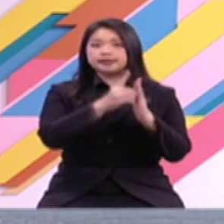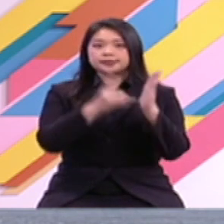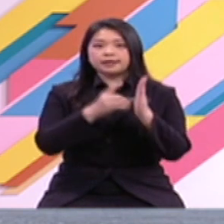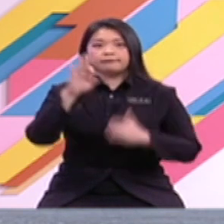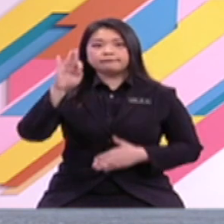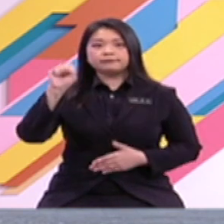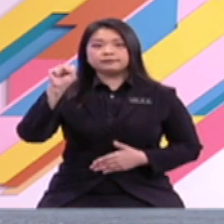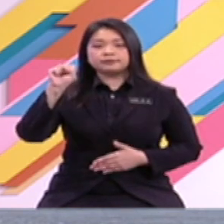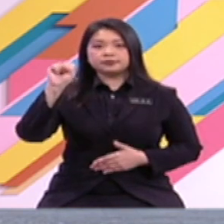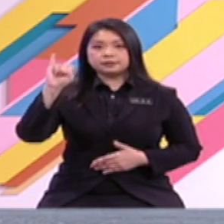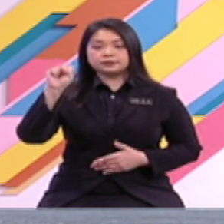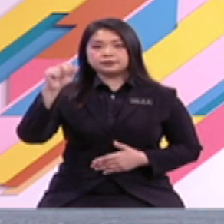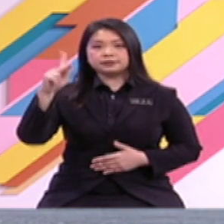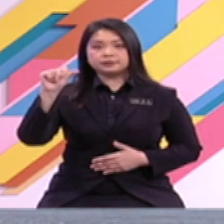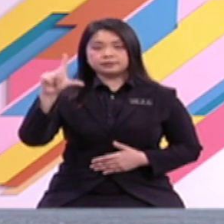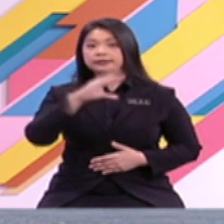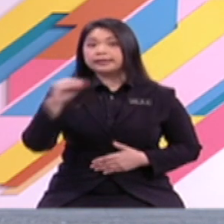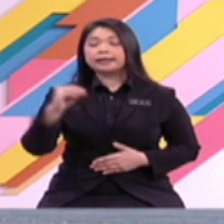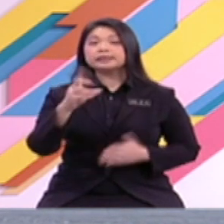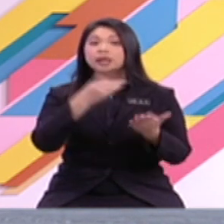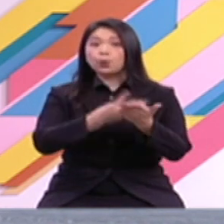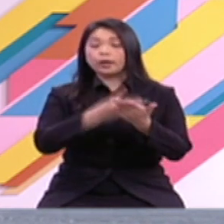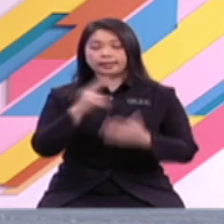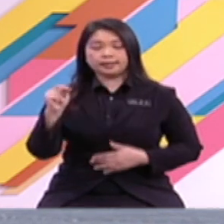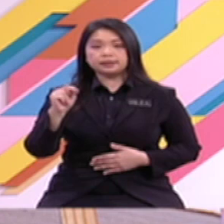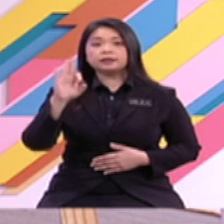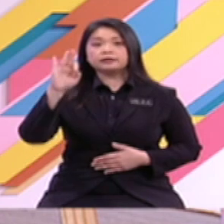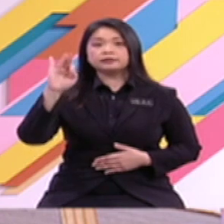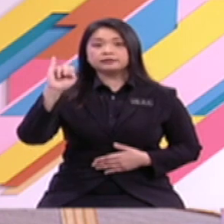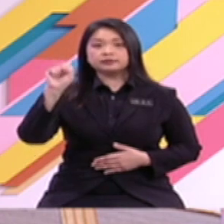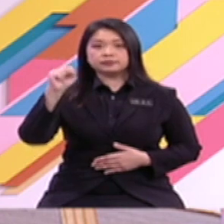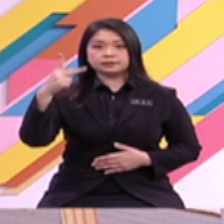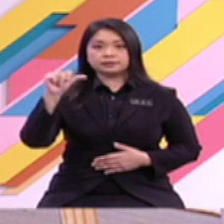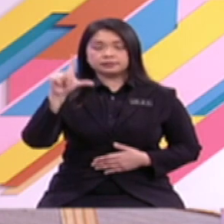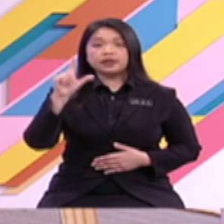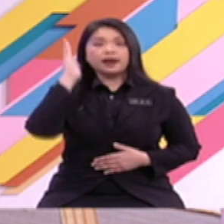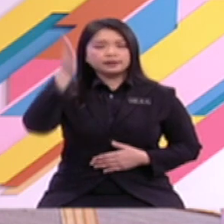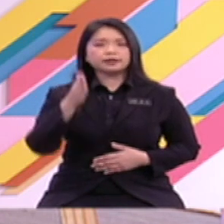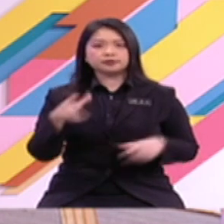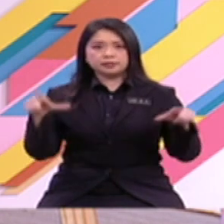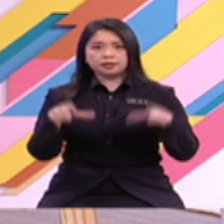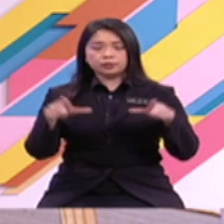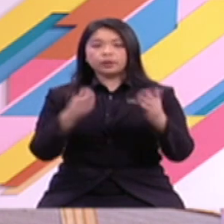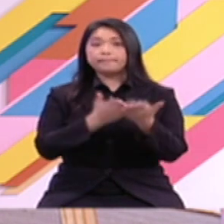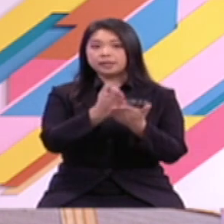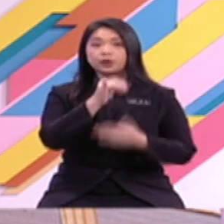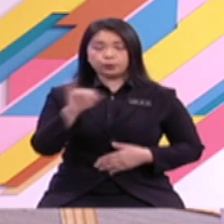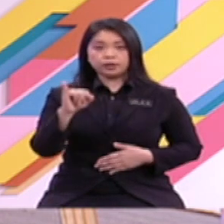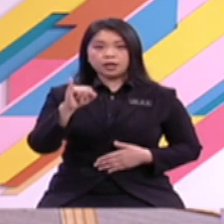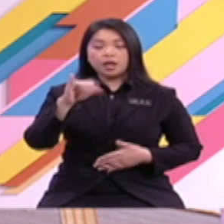dan juga alat dasar keuangan mungkin agak dasar fiskal akan dilaksanakan melalui